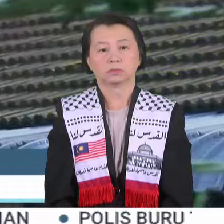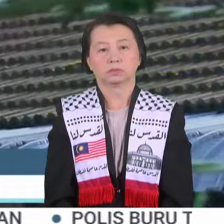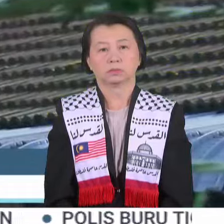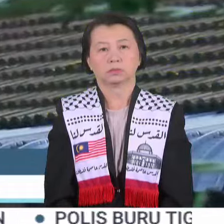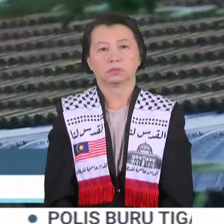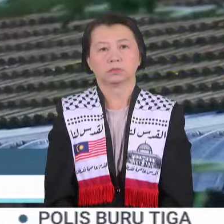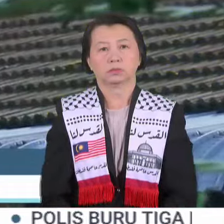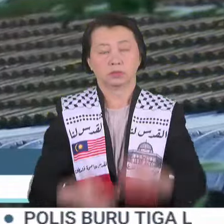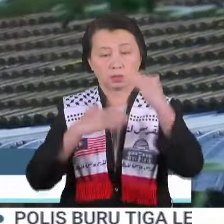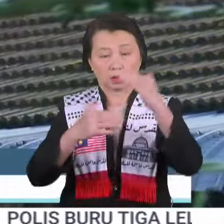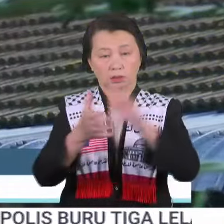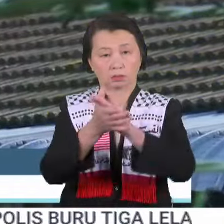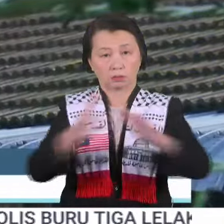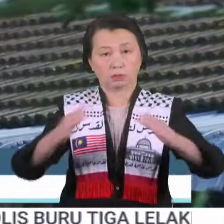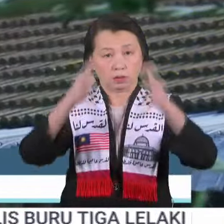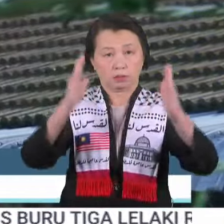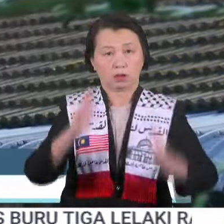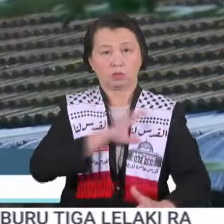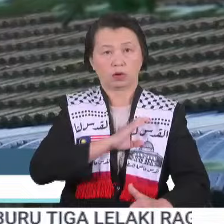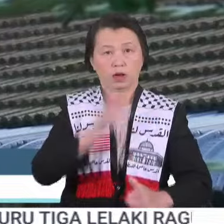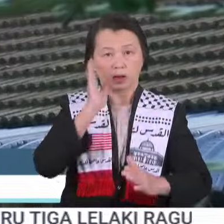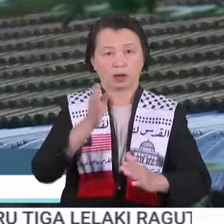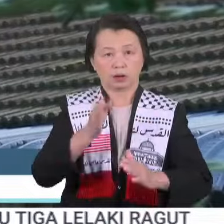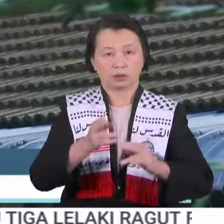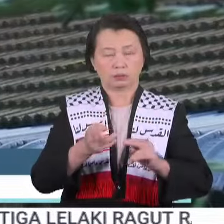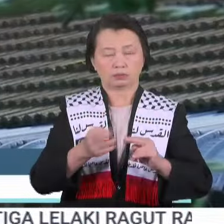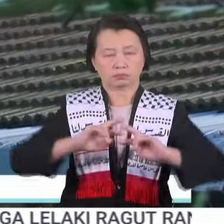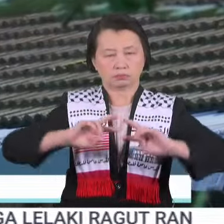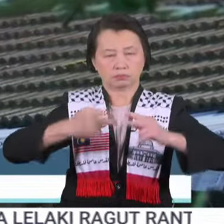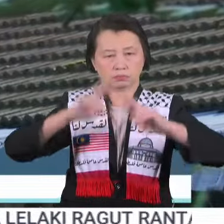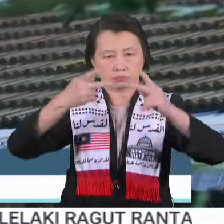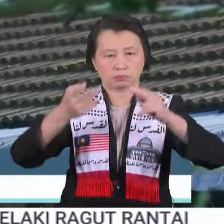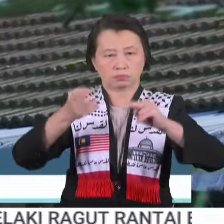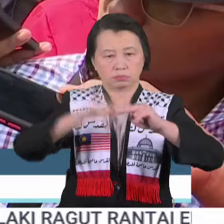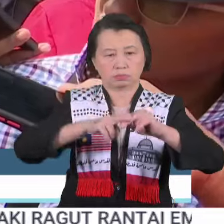Dalam pada itu, tahap keselamatan Balai Polis akan dipertingkat.